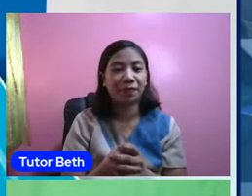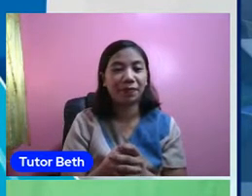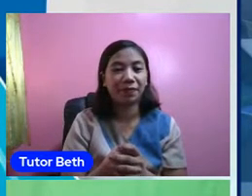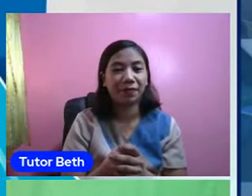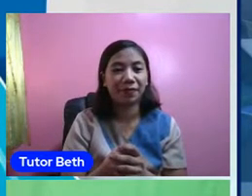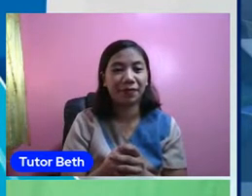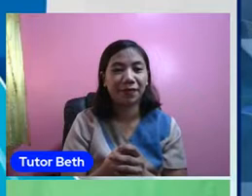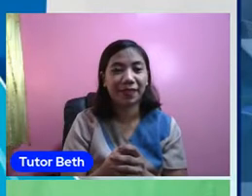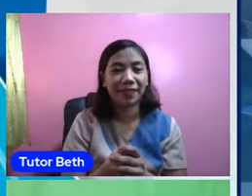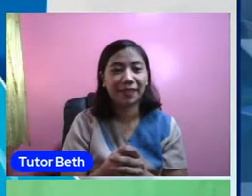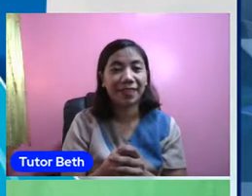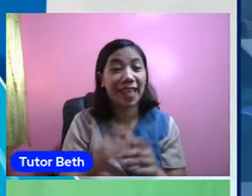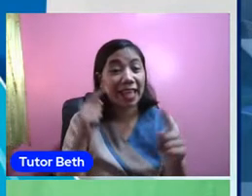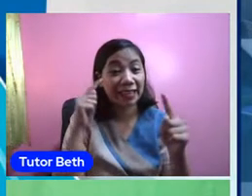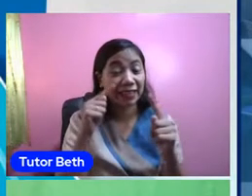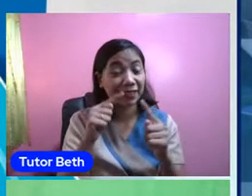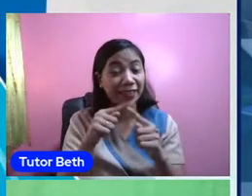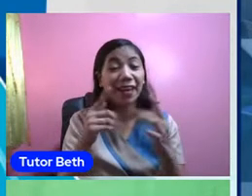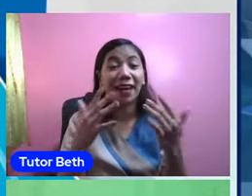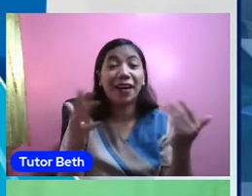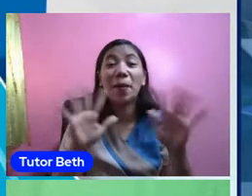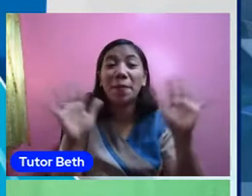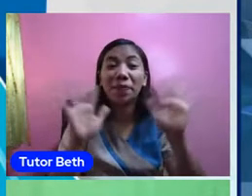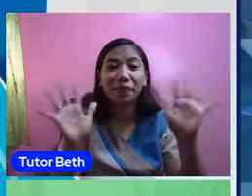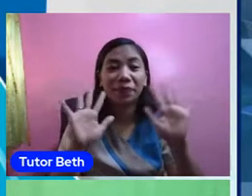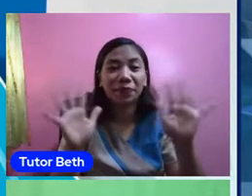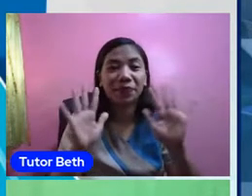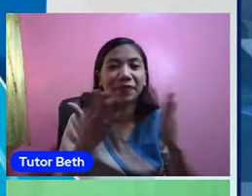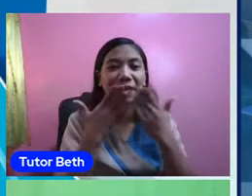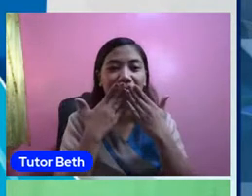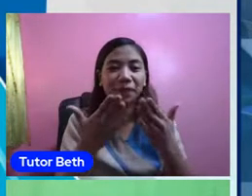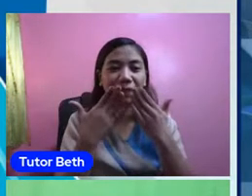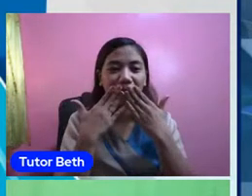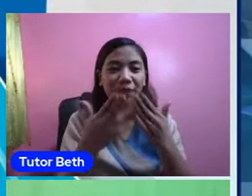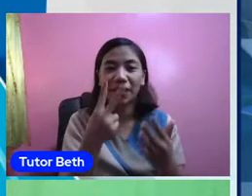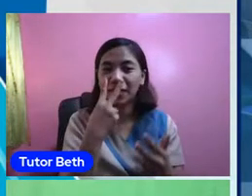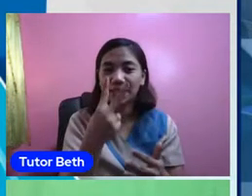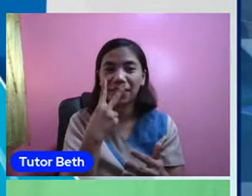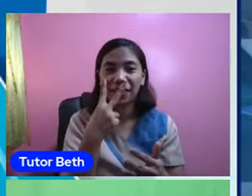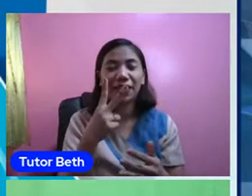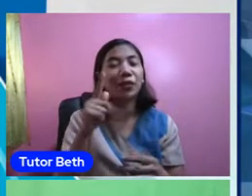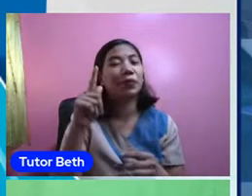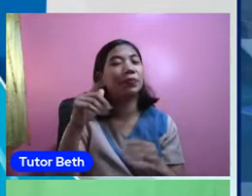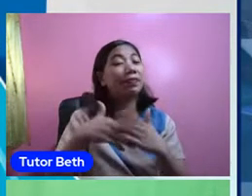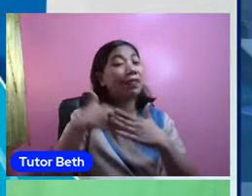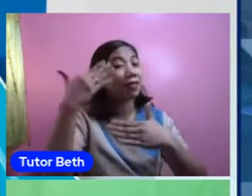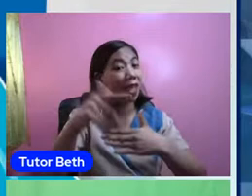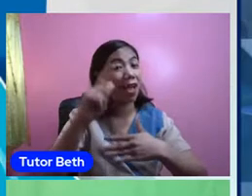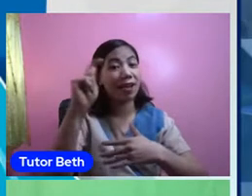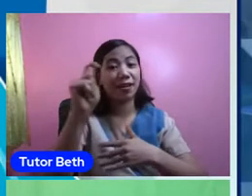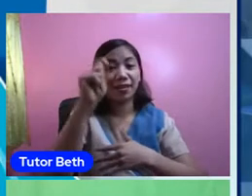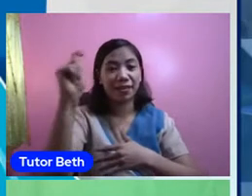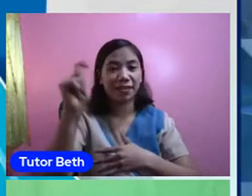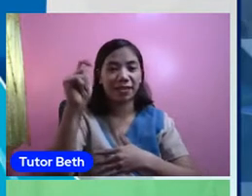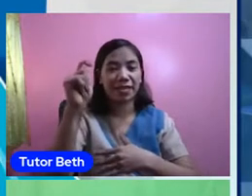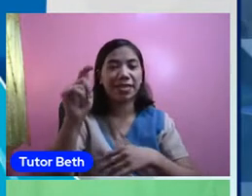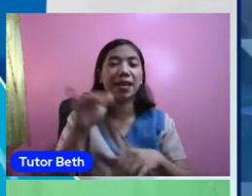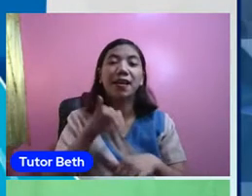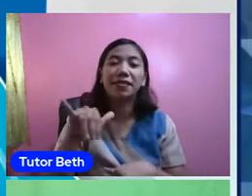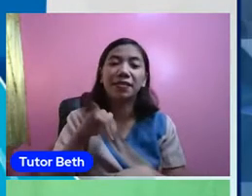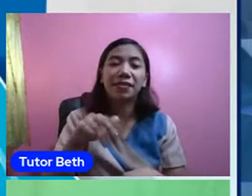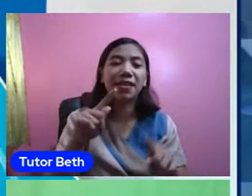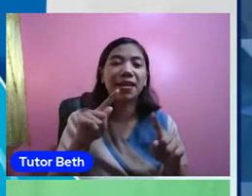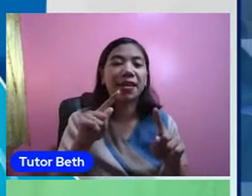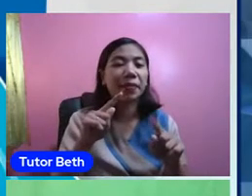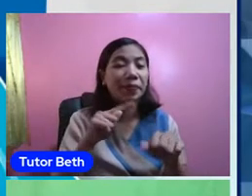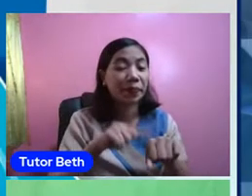So, hanggang dito na lang po muli. Maraming salamat po. See you po sa next Tuesday. Pareho rin oras, 9 o'clock